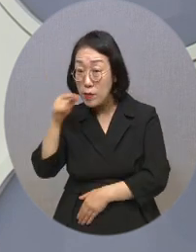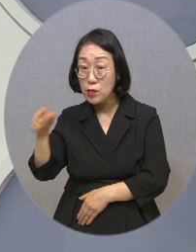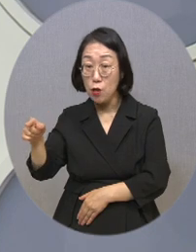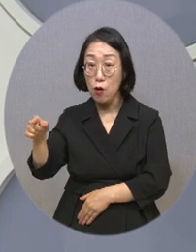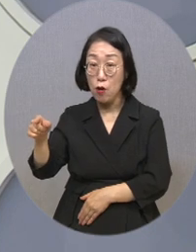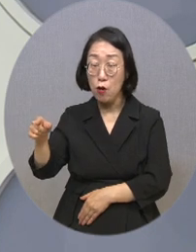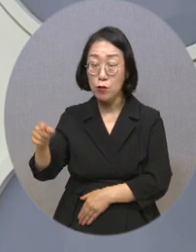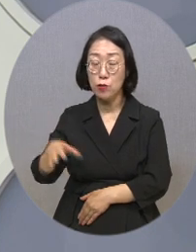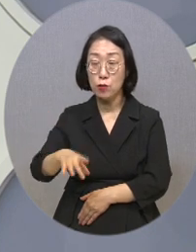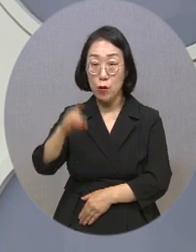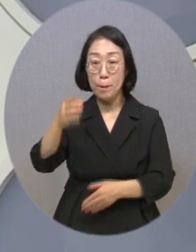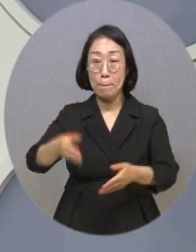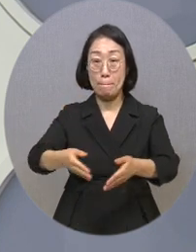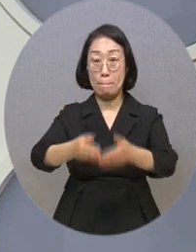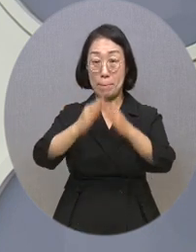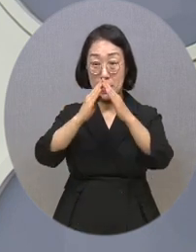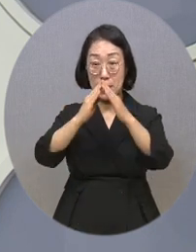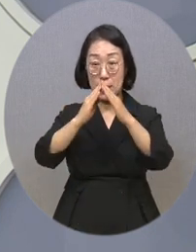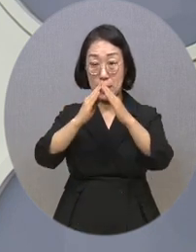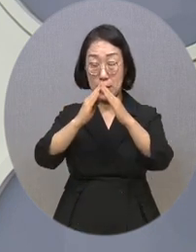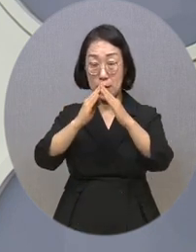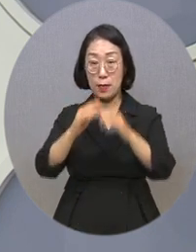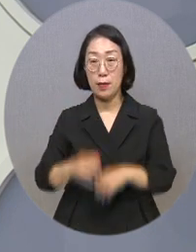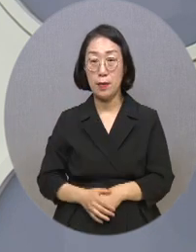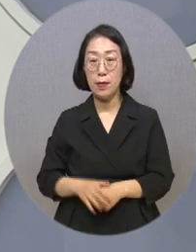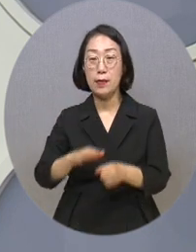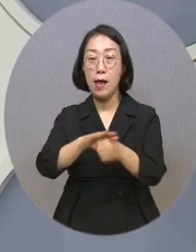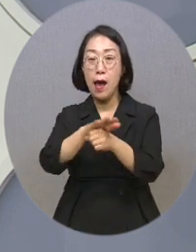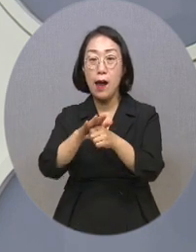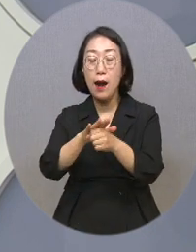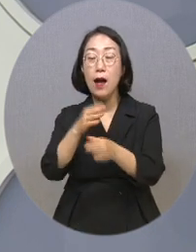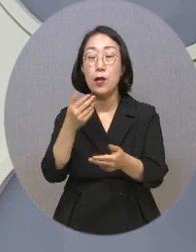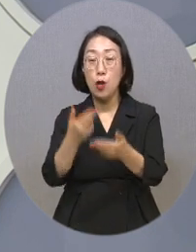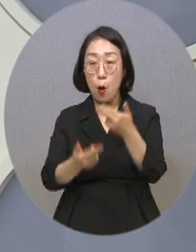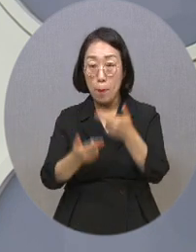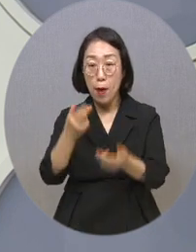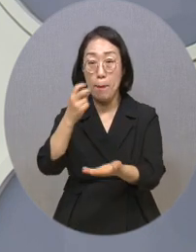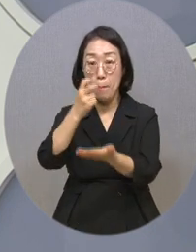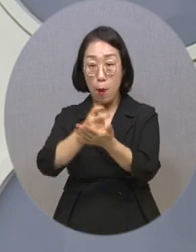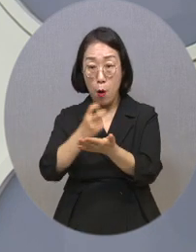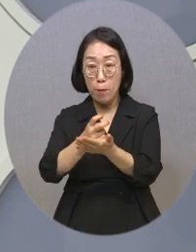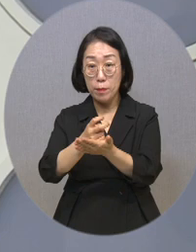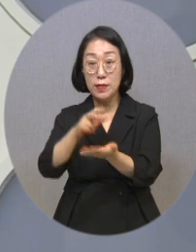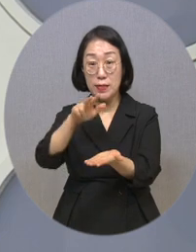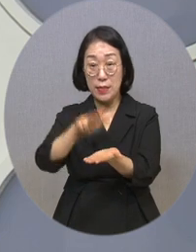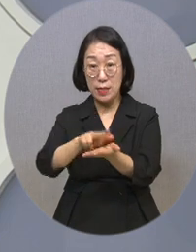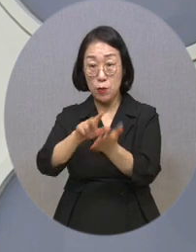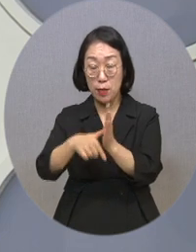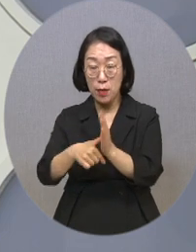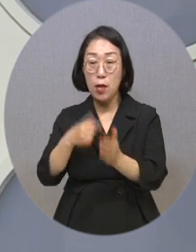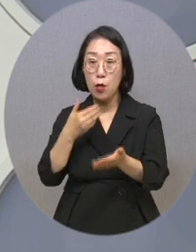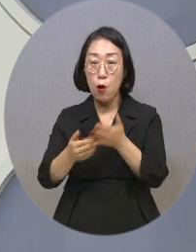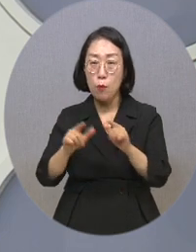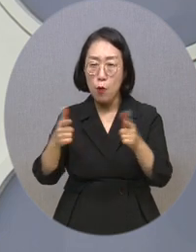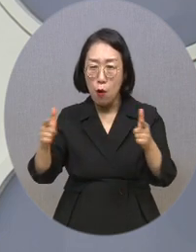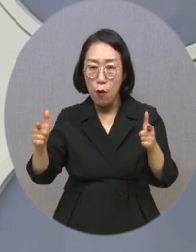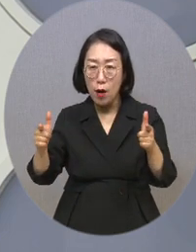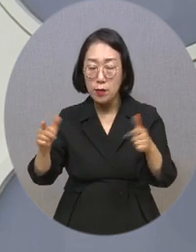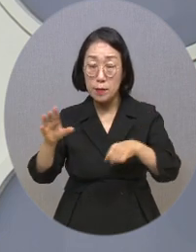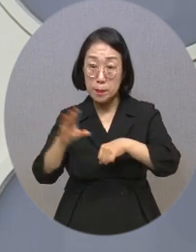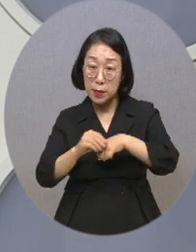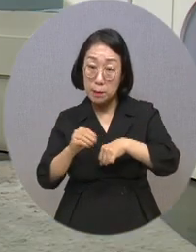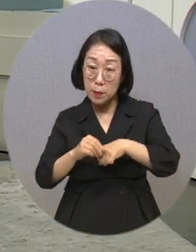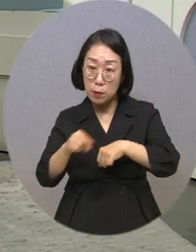이제 개업하고 나서 사랑협회를 만들고 법을 만들고 할 때는 여기저기 경험한 게 굉장히